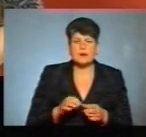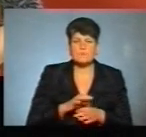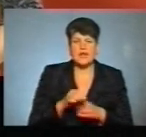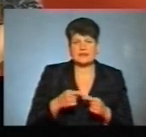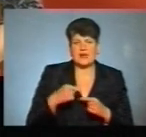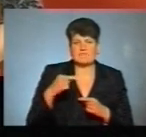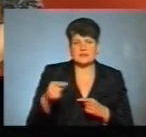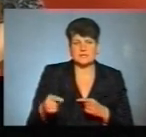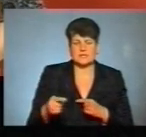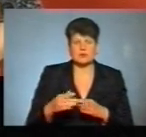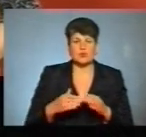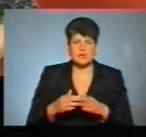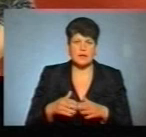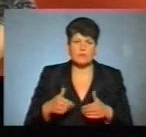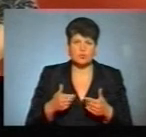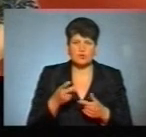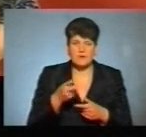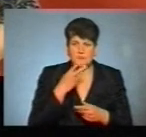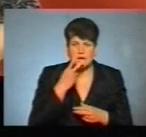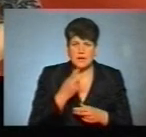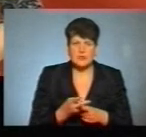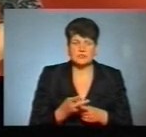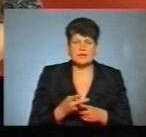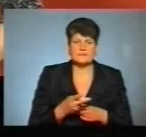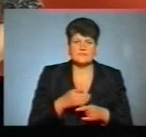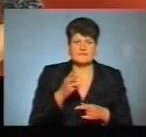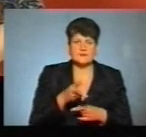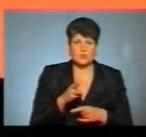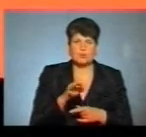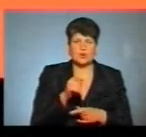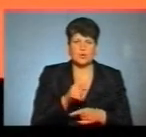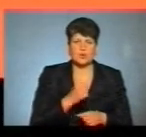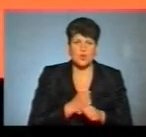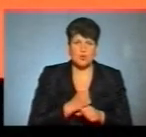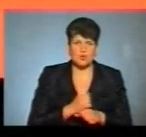руки». Також я пропоную зараз переглянути відеоматеріал про їхню роботу.